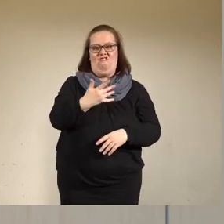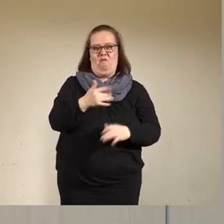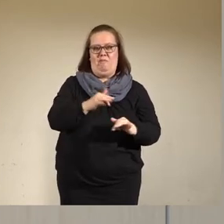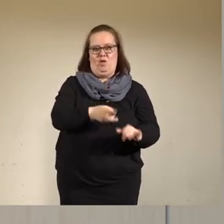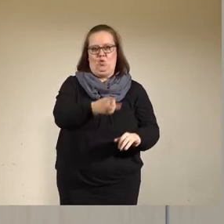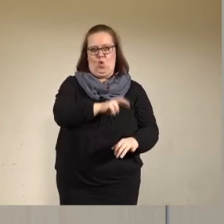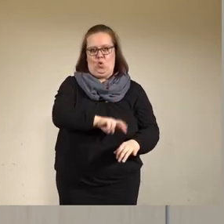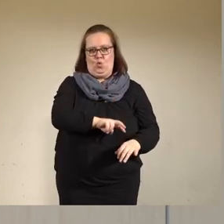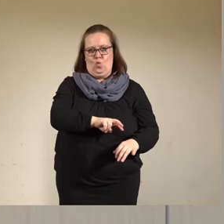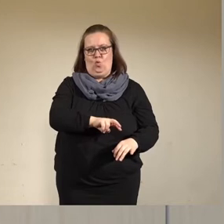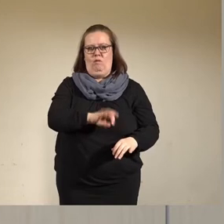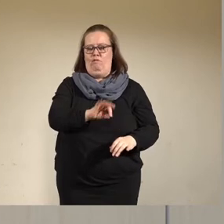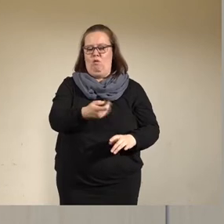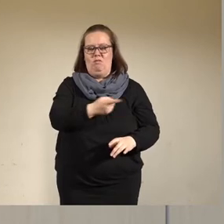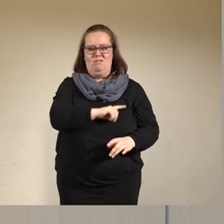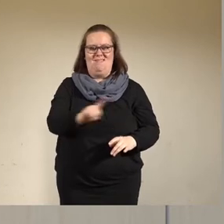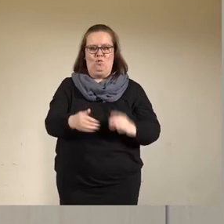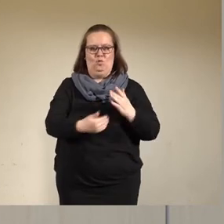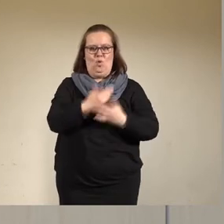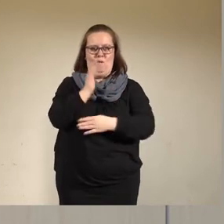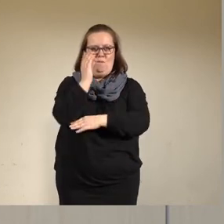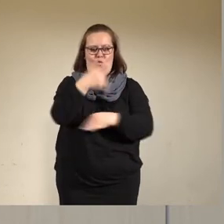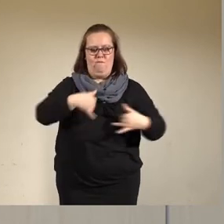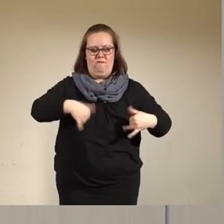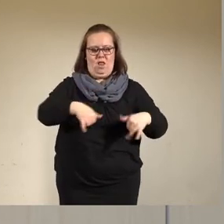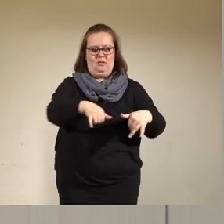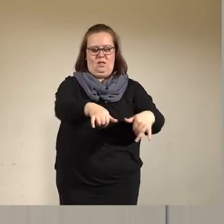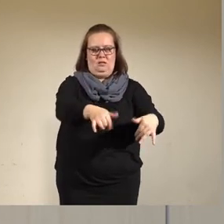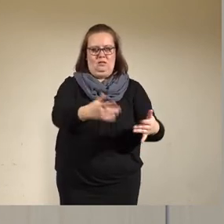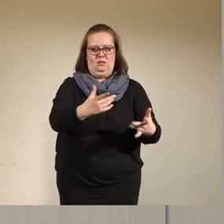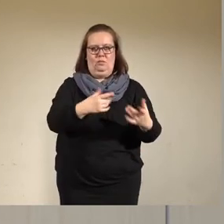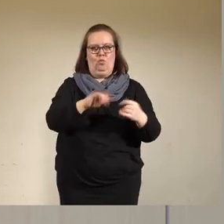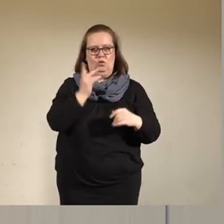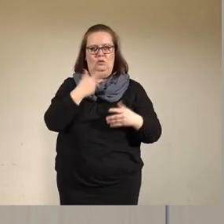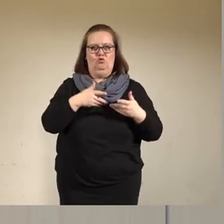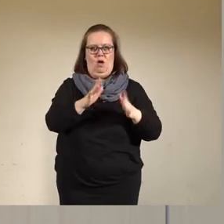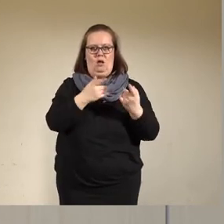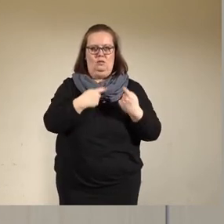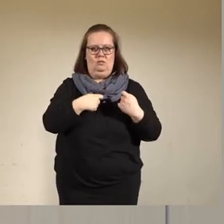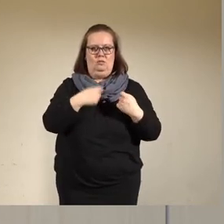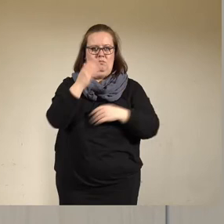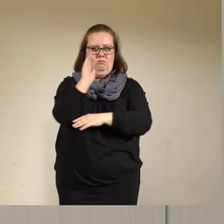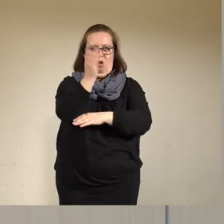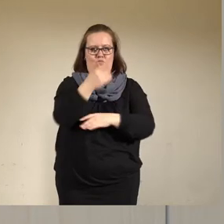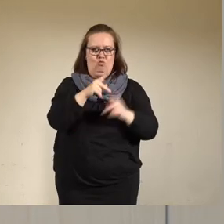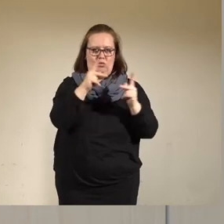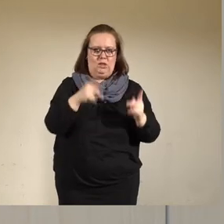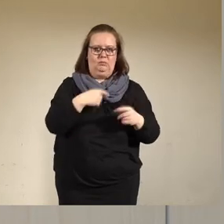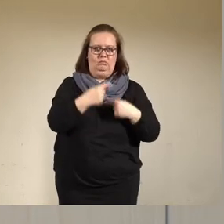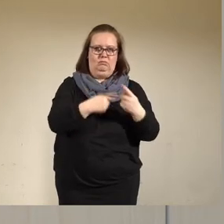Euro für 1000 neue Bäume, damit wir endlich mit unserem Straßenbaumkonzept